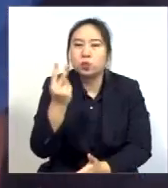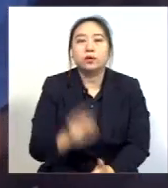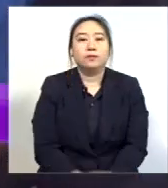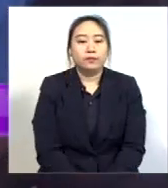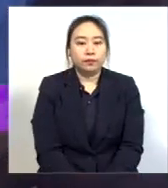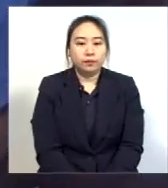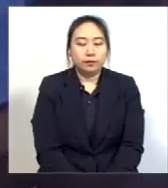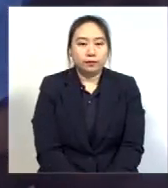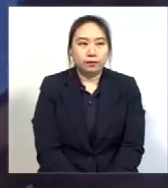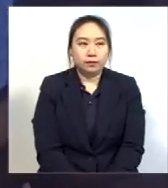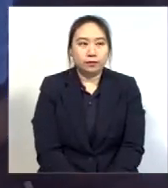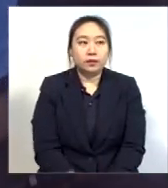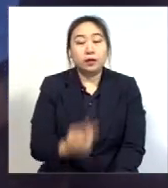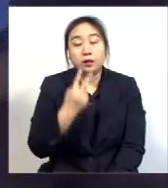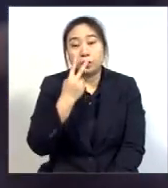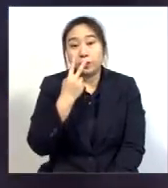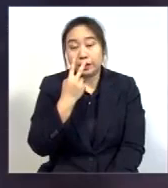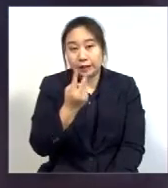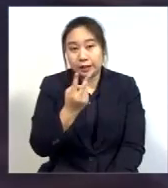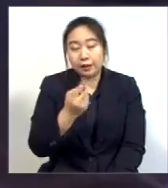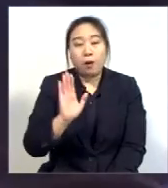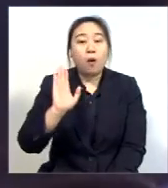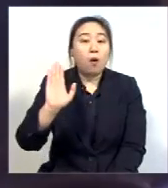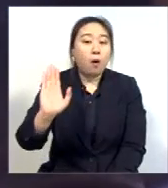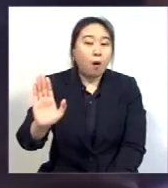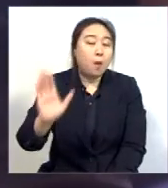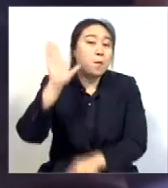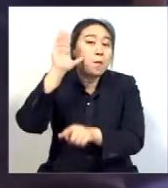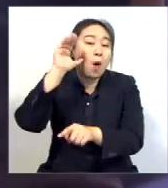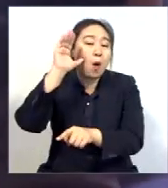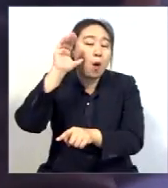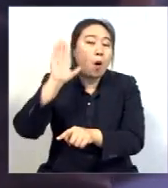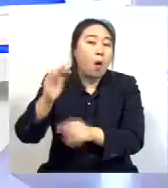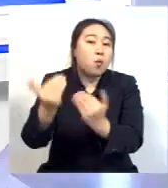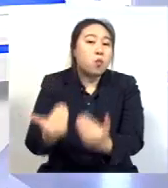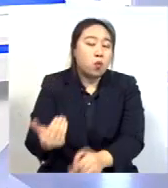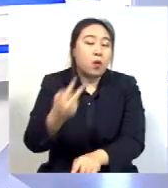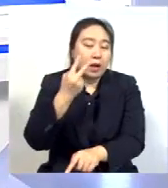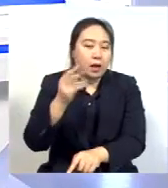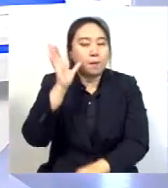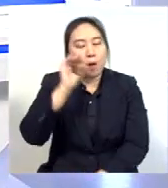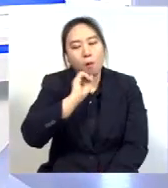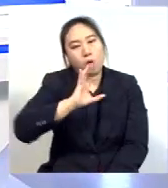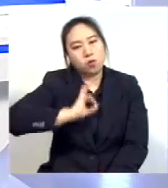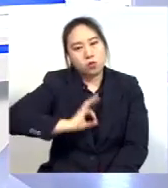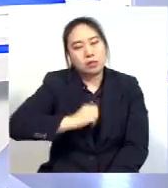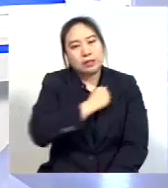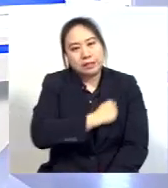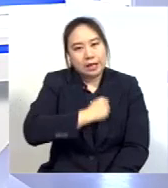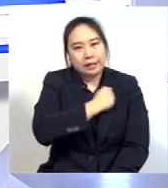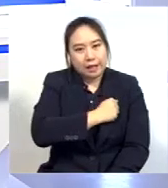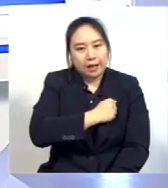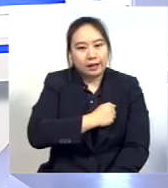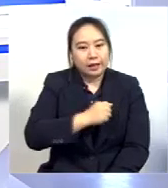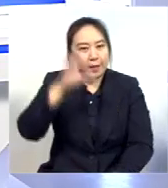นะคะ เมื่อสักครู่เนี่ยถ้าคุณผู้ชมได้ฟังความรู้สึกของคุณพ่อเนี่ยคุณพ่อจะพูดเลยบอกว่ารู้สึกเสียใจทุกครั้งที่เห็น